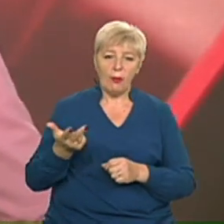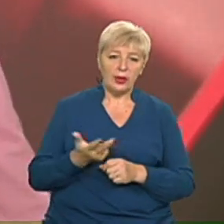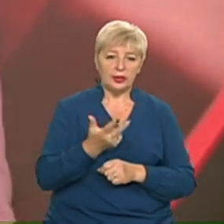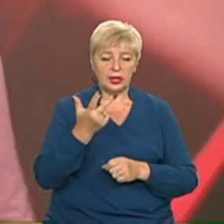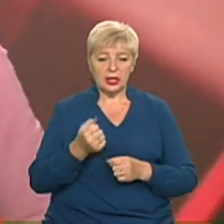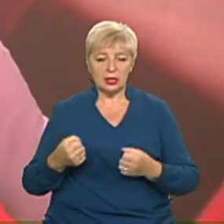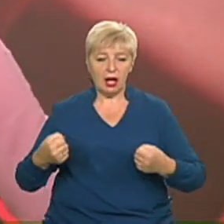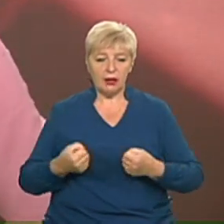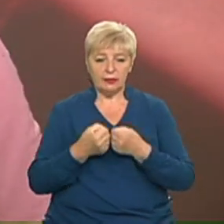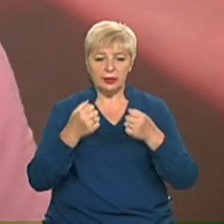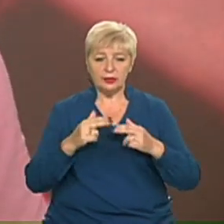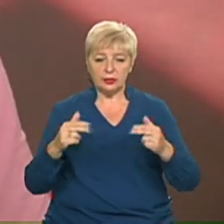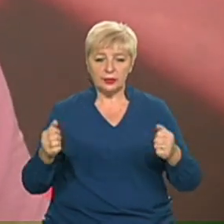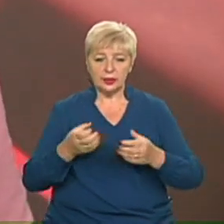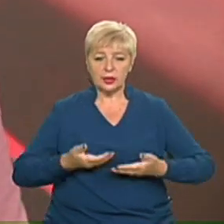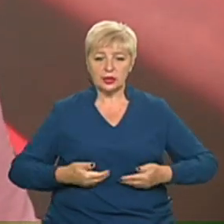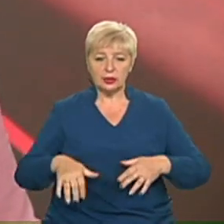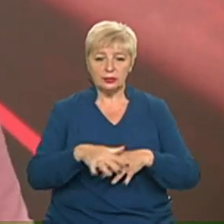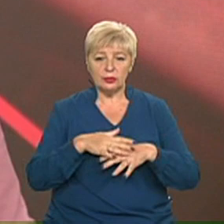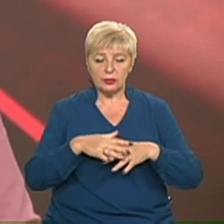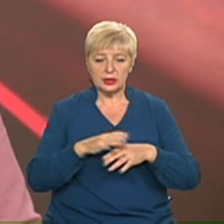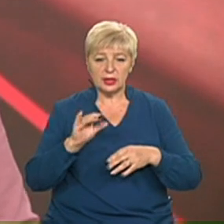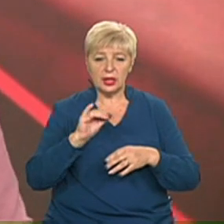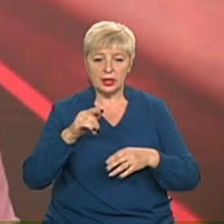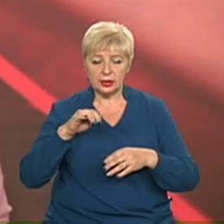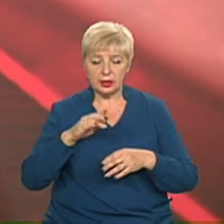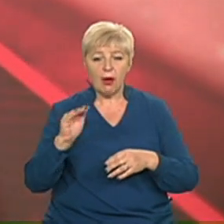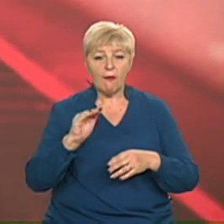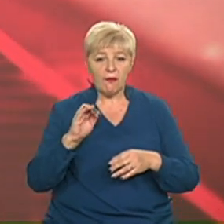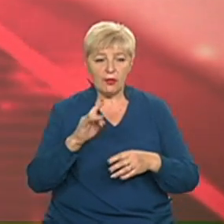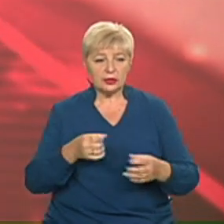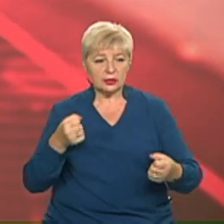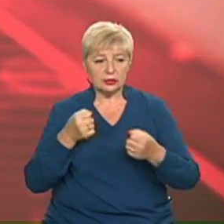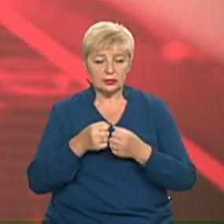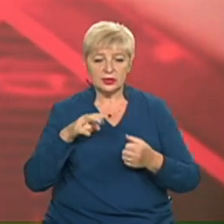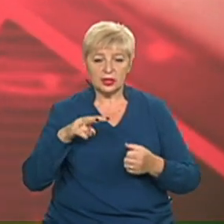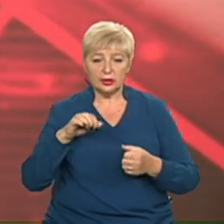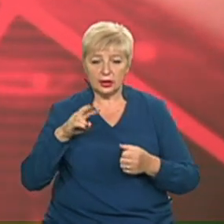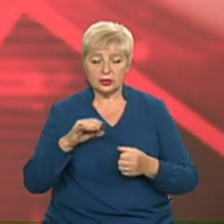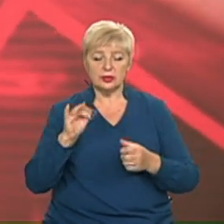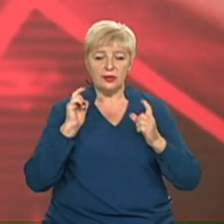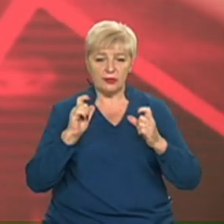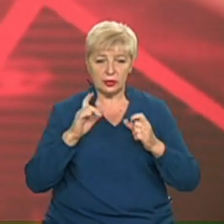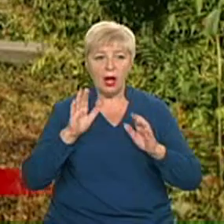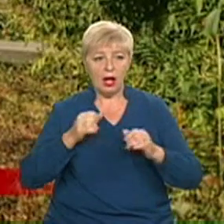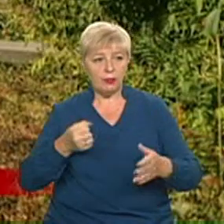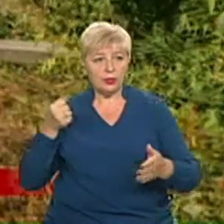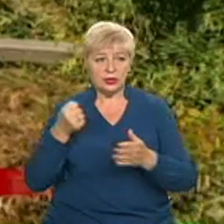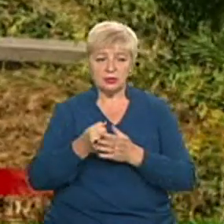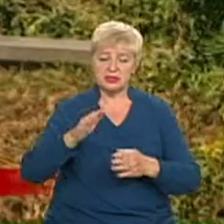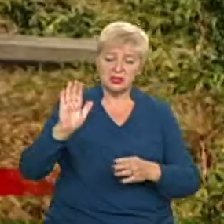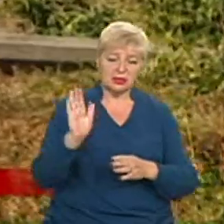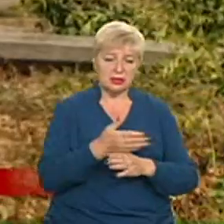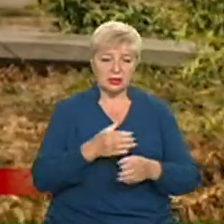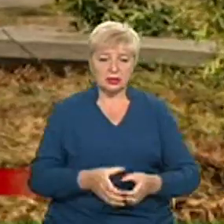Потрійна аварія у Дніпрі на житловому масиві «Ігрень». Форд зіткнувся з «Ланосом» та вантажівкою, а потім зніс стовп. «Део» та